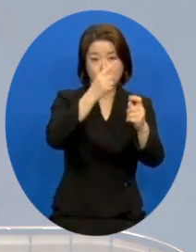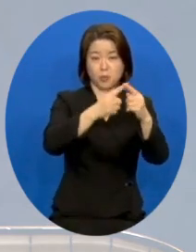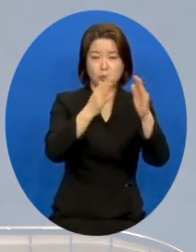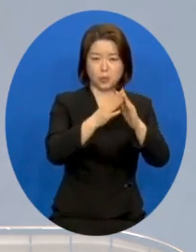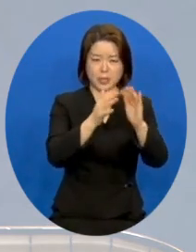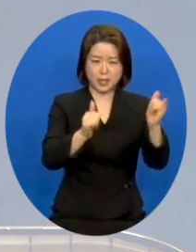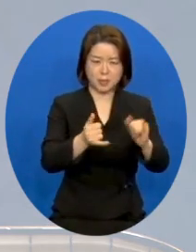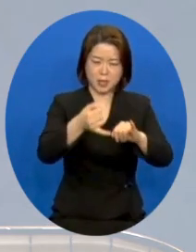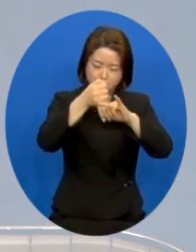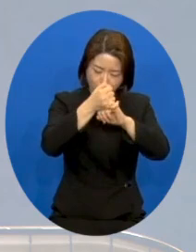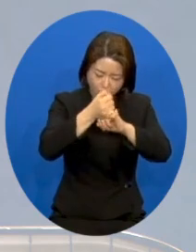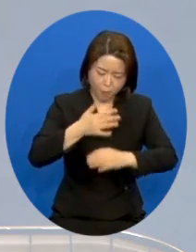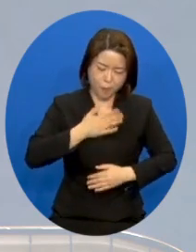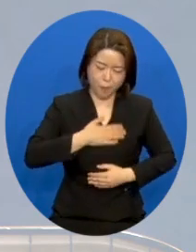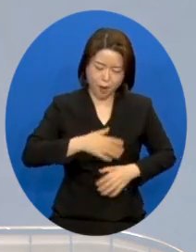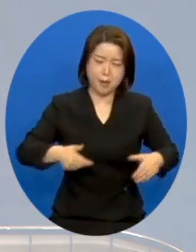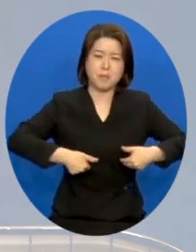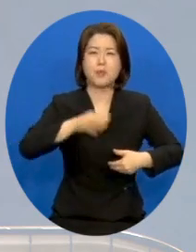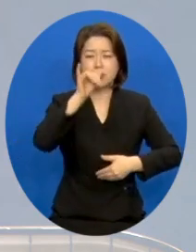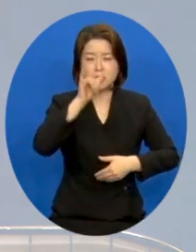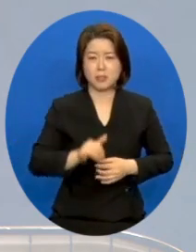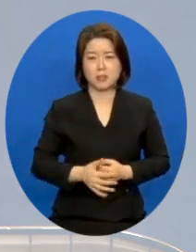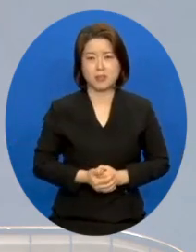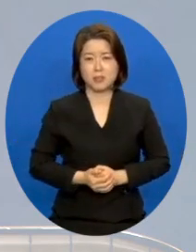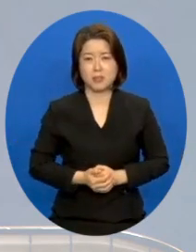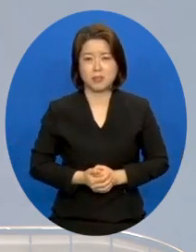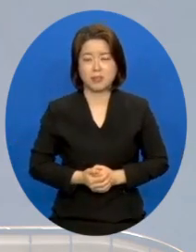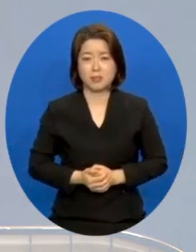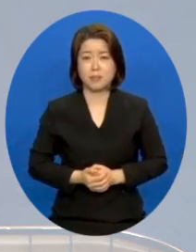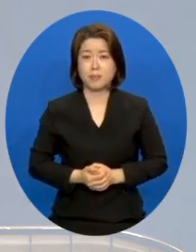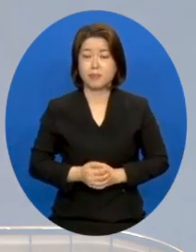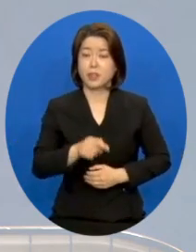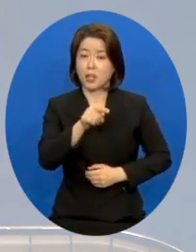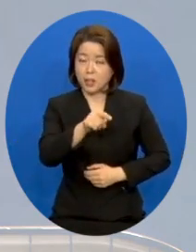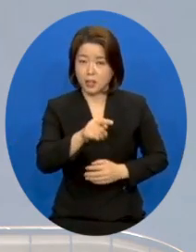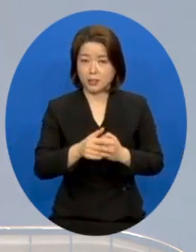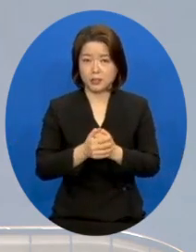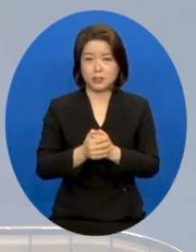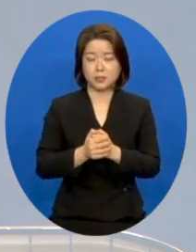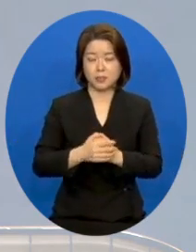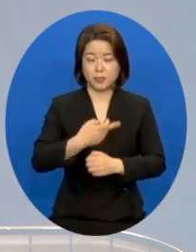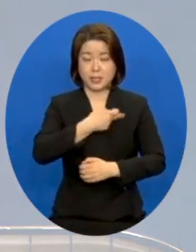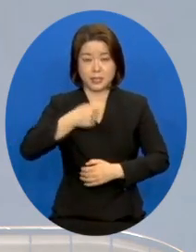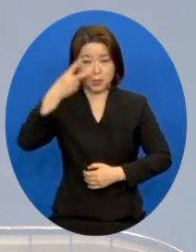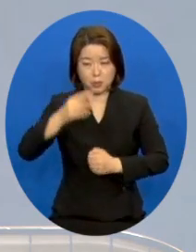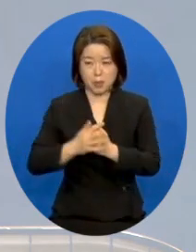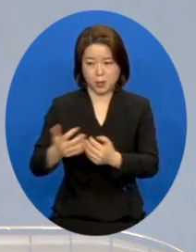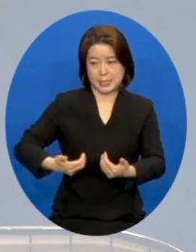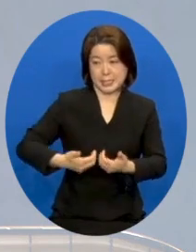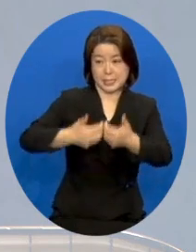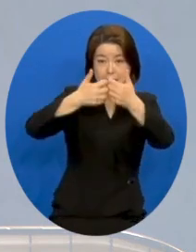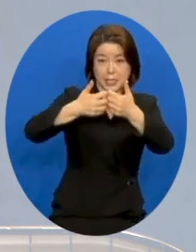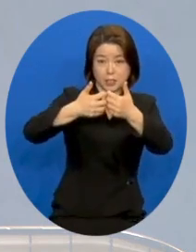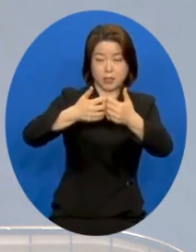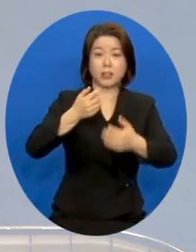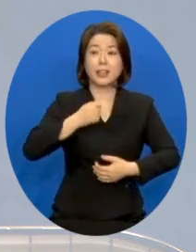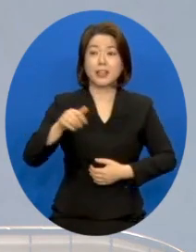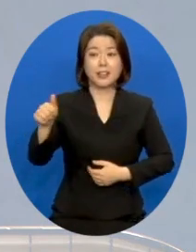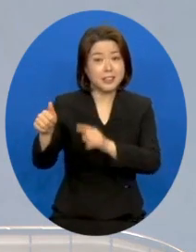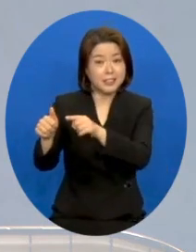반드시 알아야 한다는 거예요 그 4 사도 바울을 대적했던 그사람